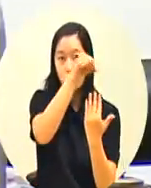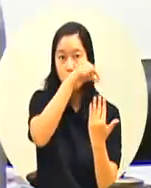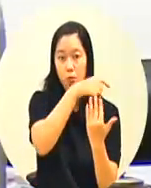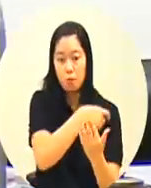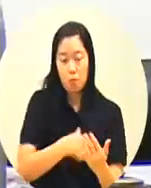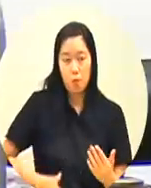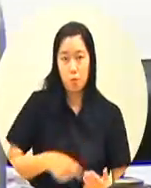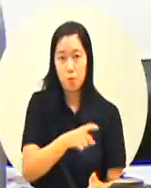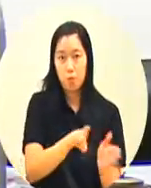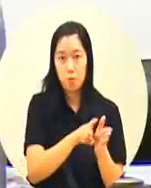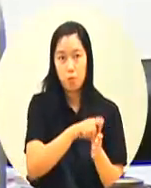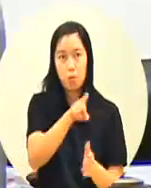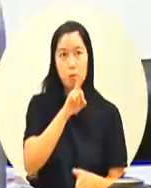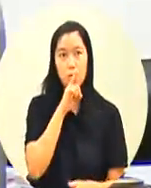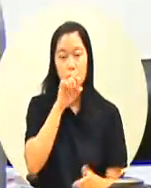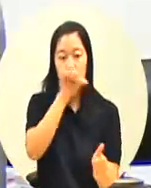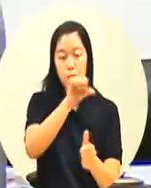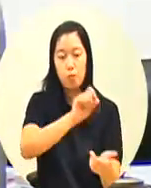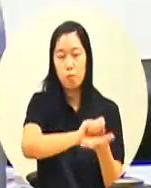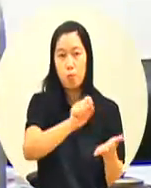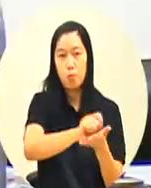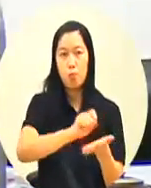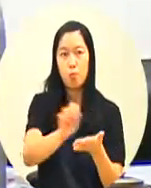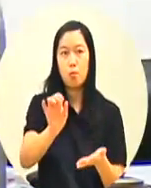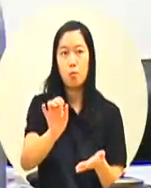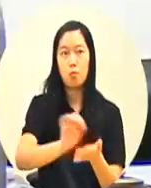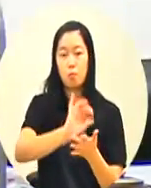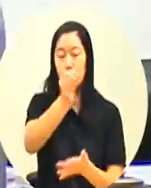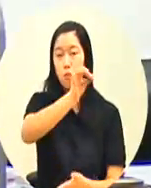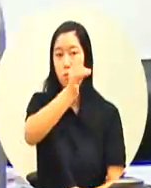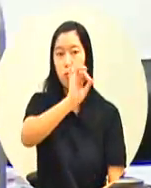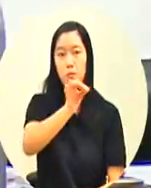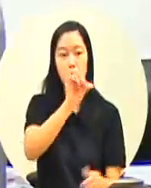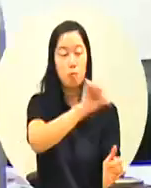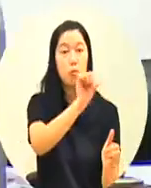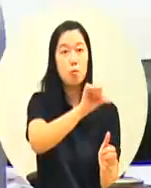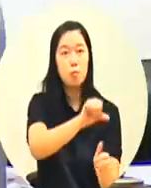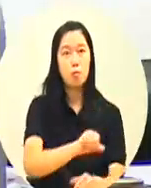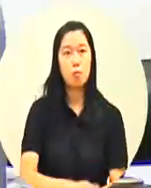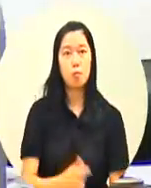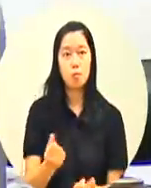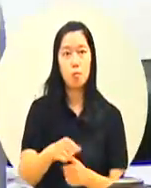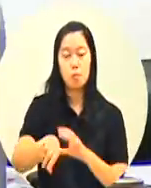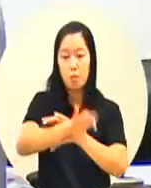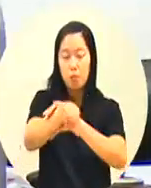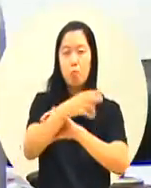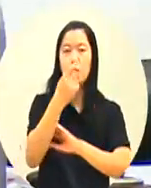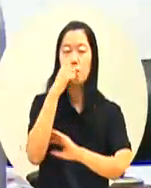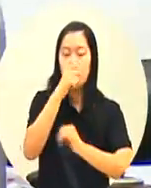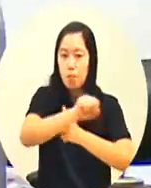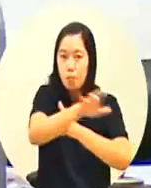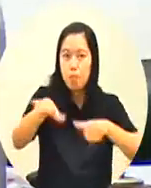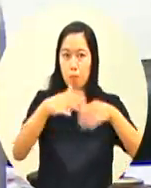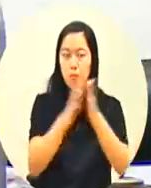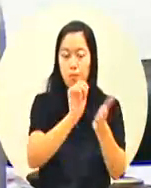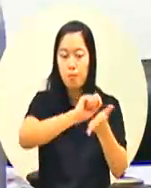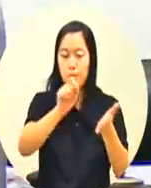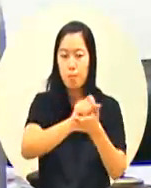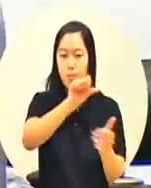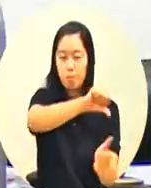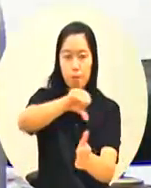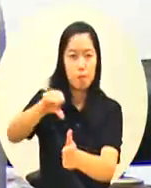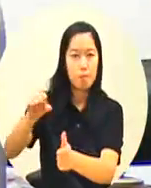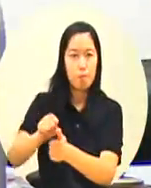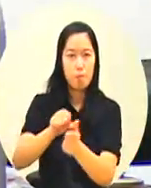就是开每一张罚单都是100万的罚单，不管你的什么样的，只要是空污罚单，我都把你开100万，全部开了。我记